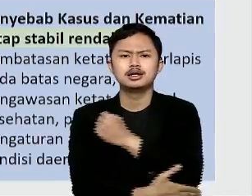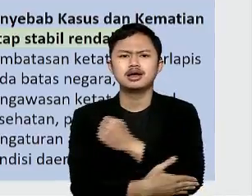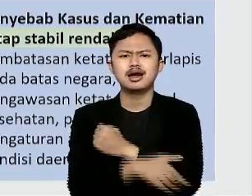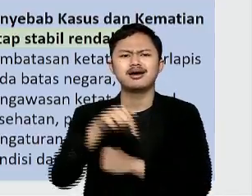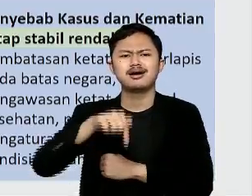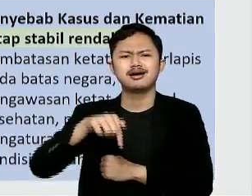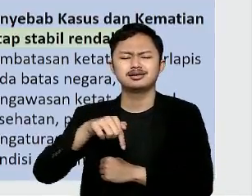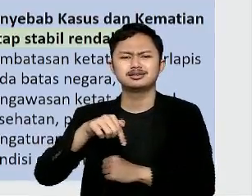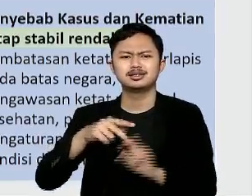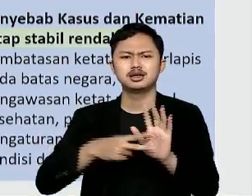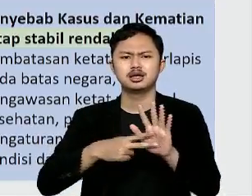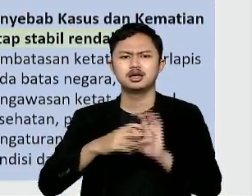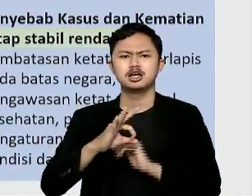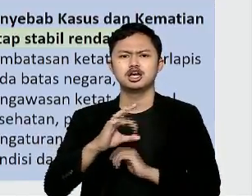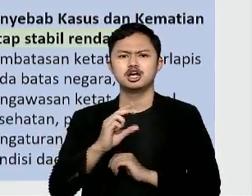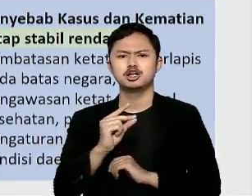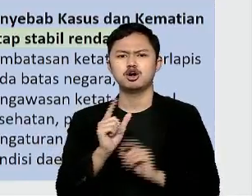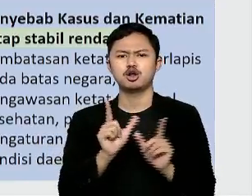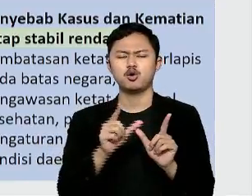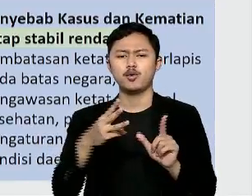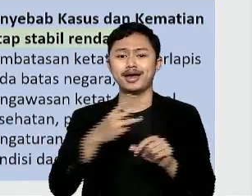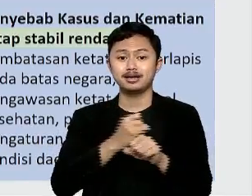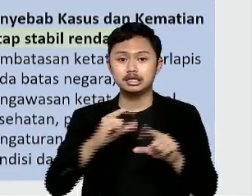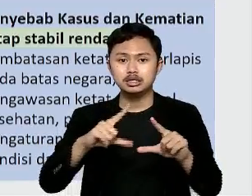di Norwegia telah mencapai